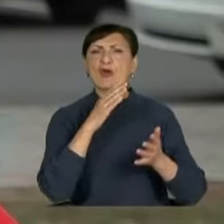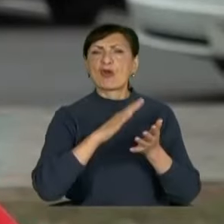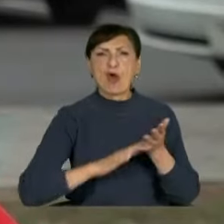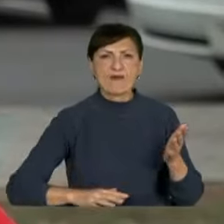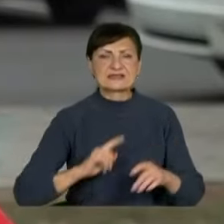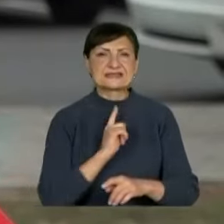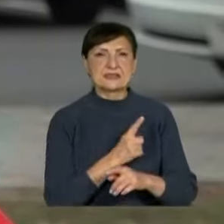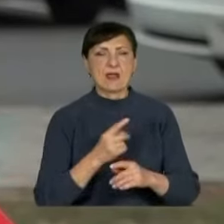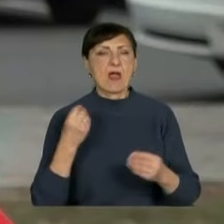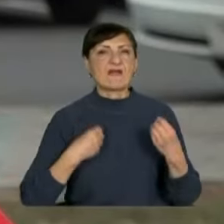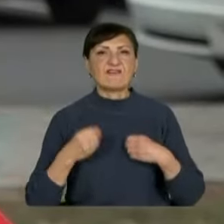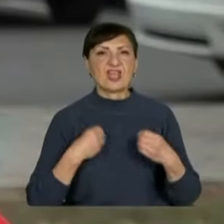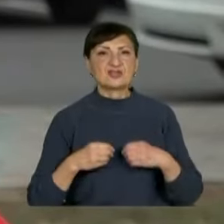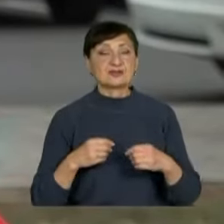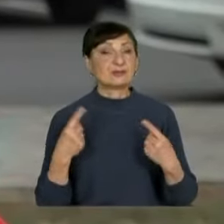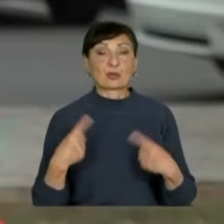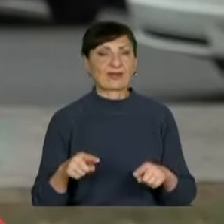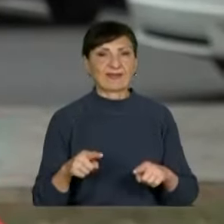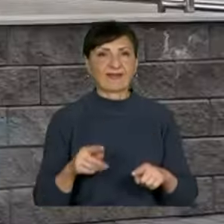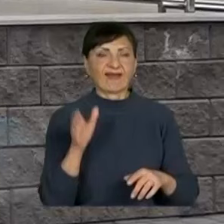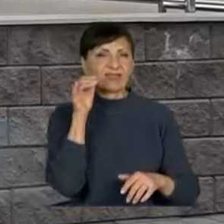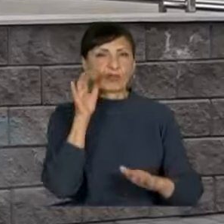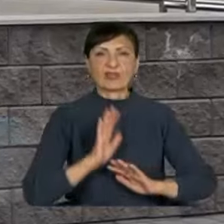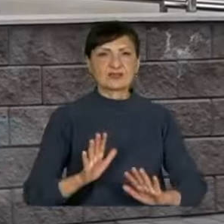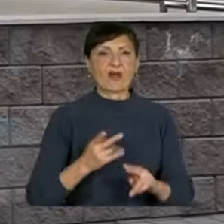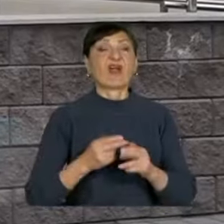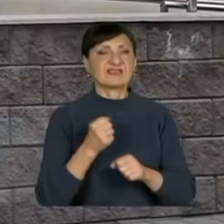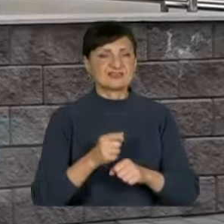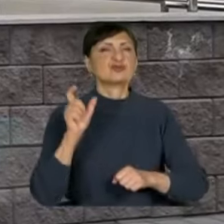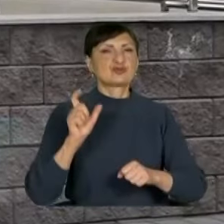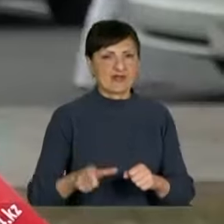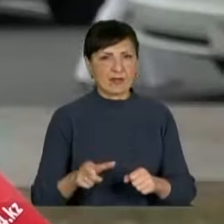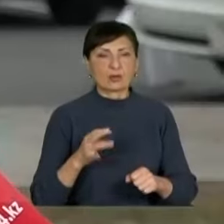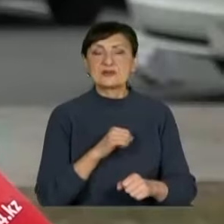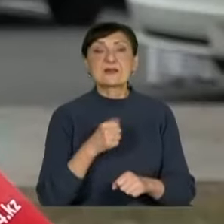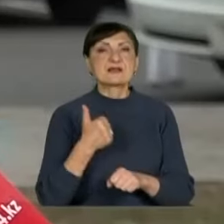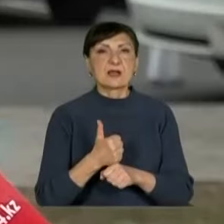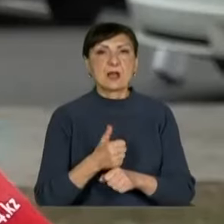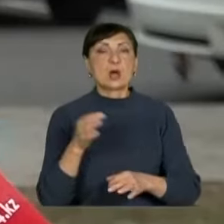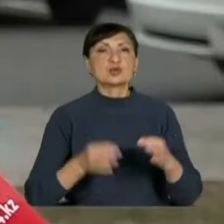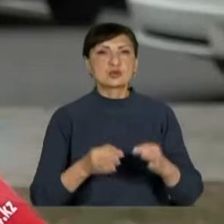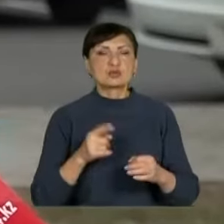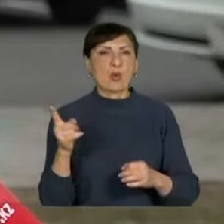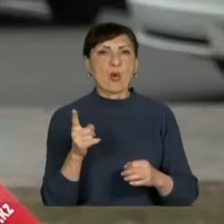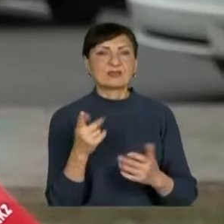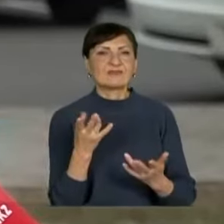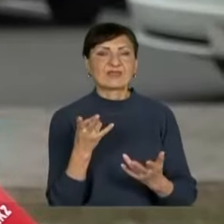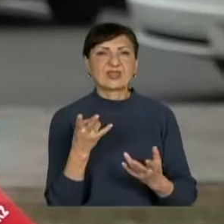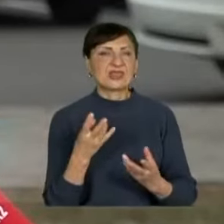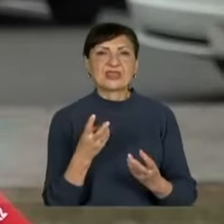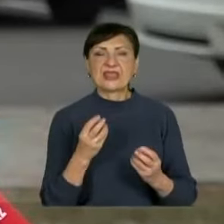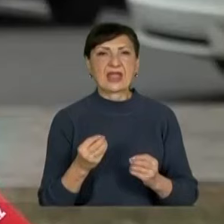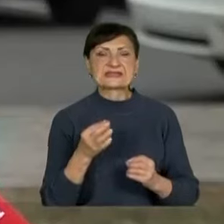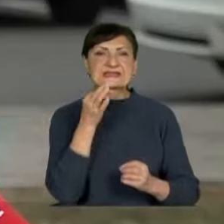что вещи были одеты на ней не те, что это не собака. То есть это сделал человек. Но самое основное, что суд, он же не оправдал, он